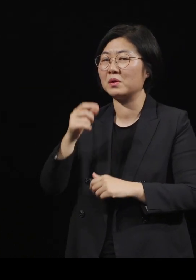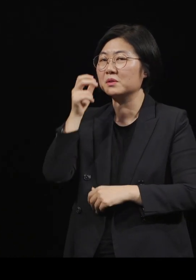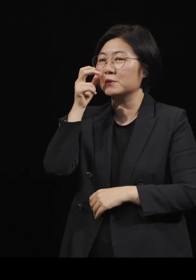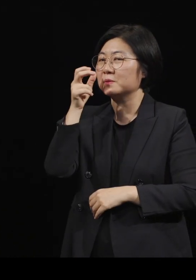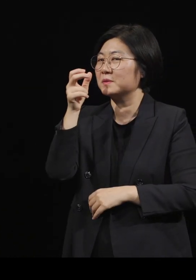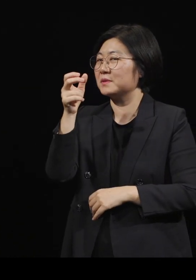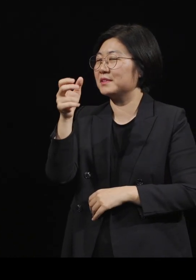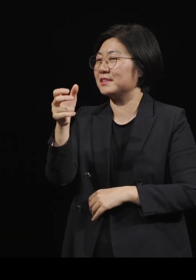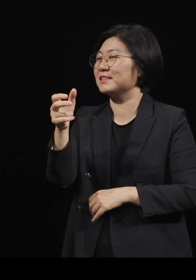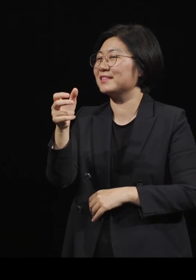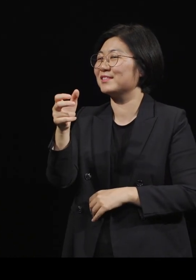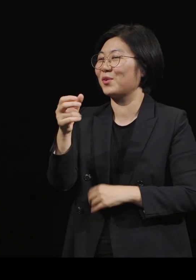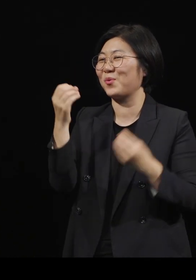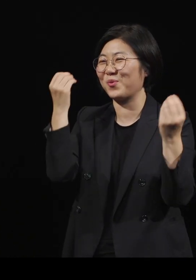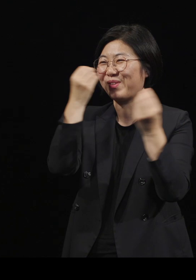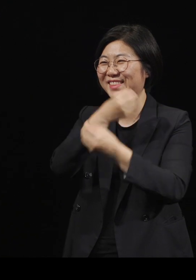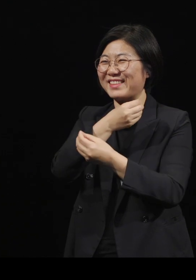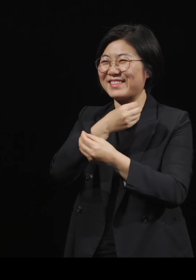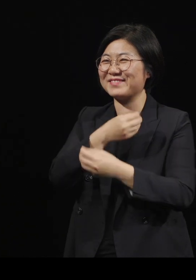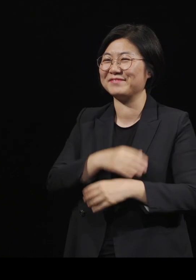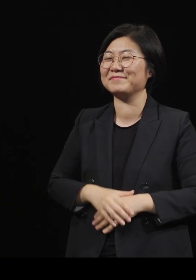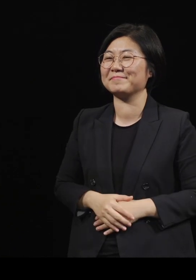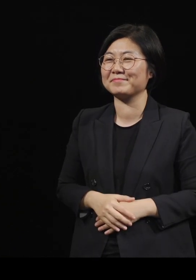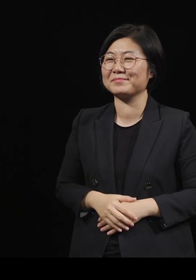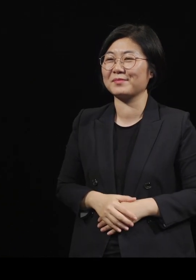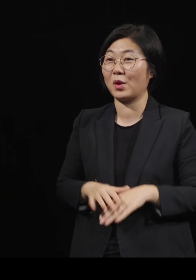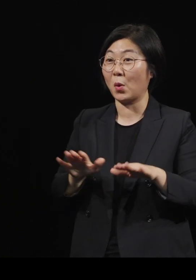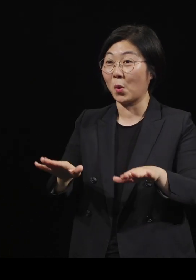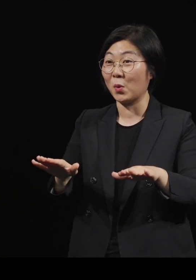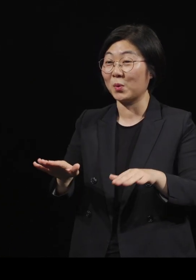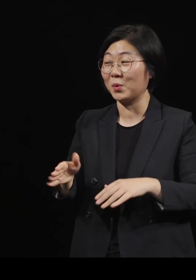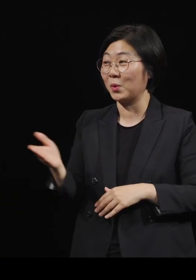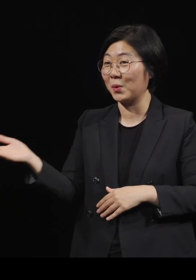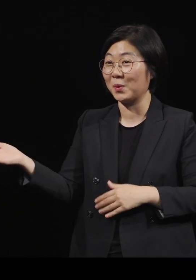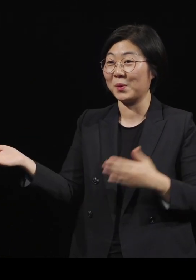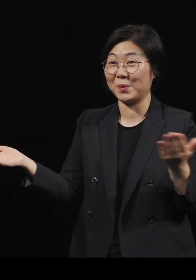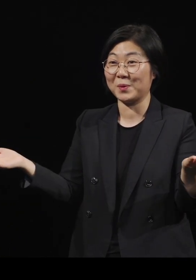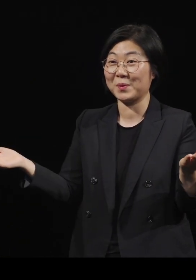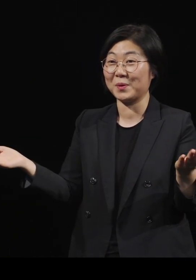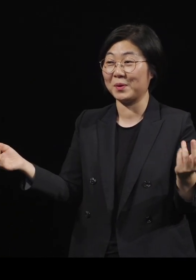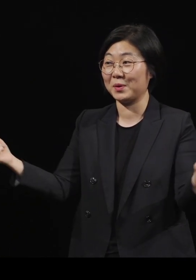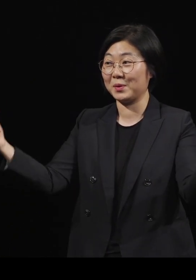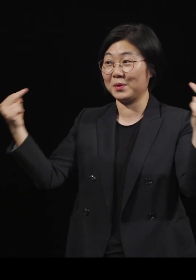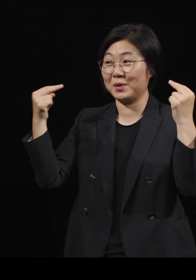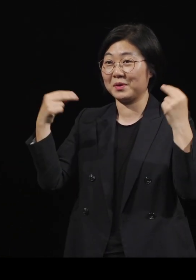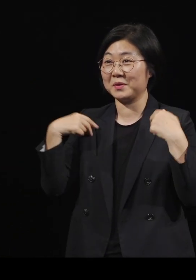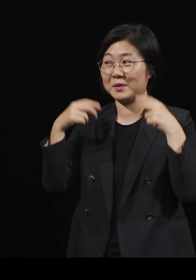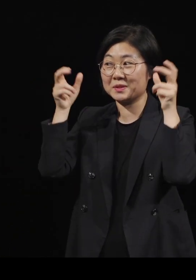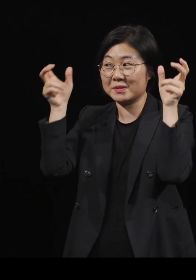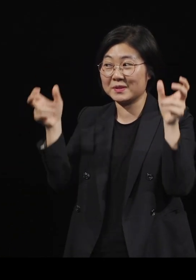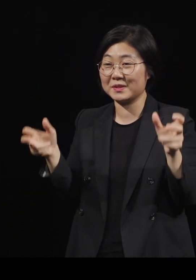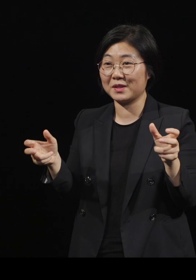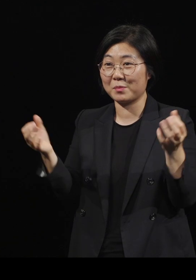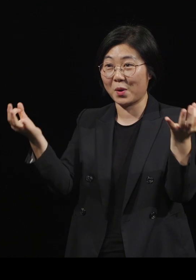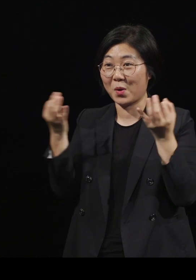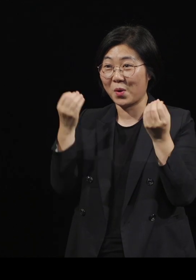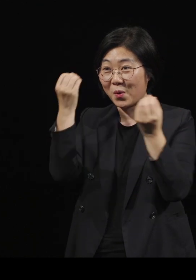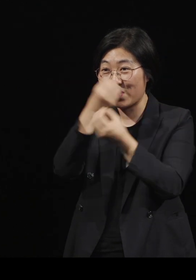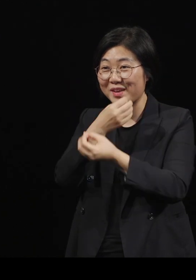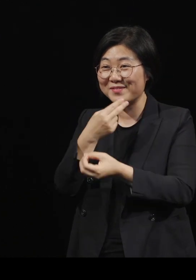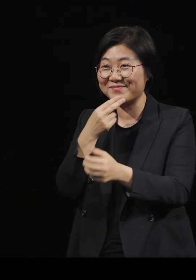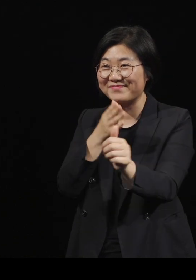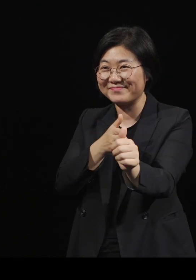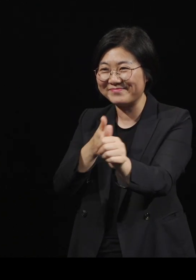째려보는 강사라고 오해받을 만큼. 오늘 이 시간 양쪽 가장자리에 앉으신 분들 오해